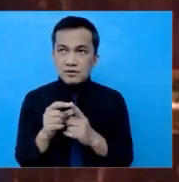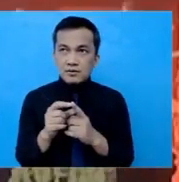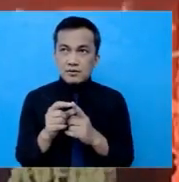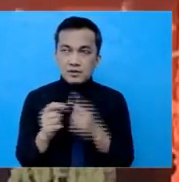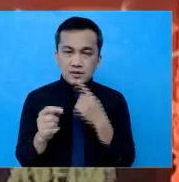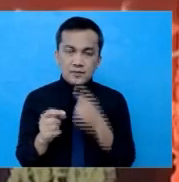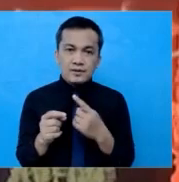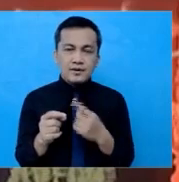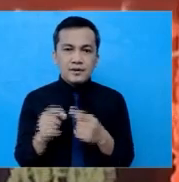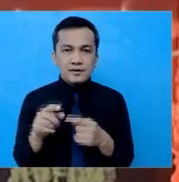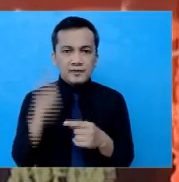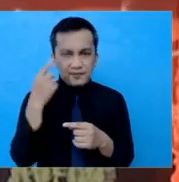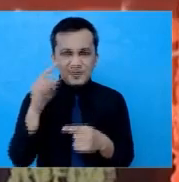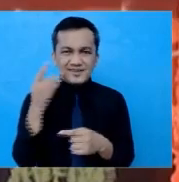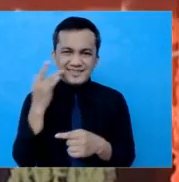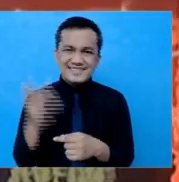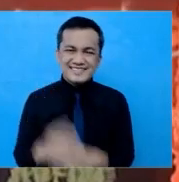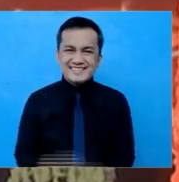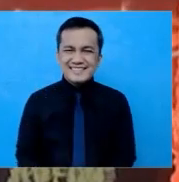mga gays.